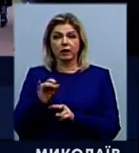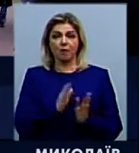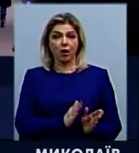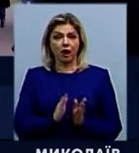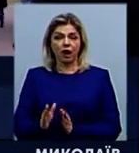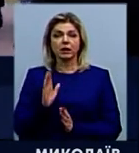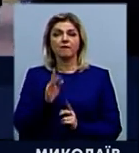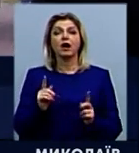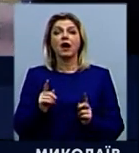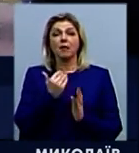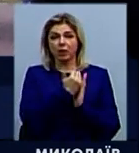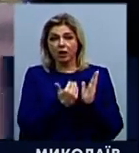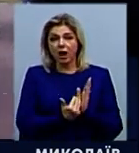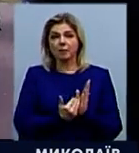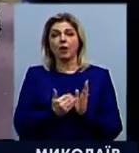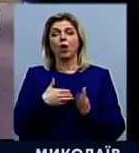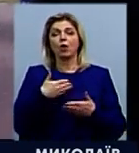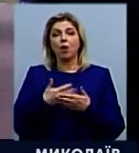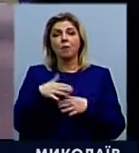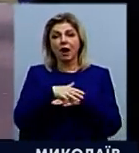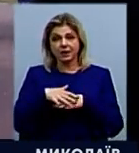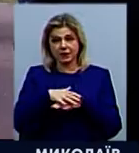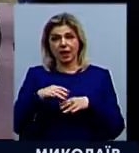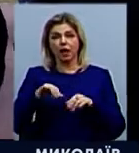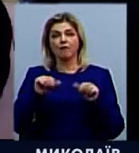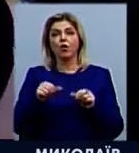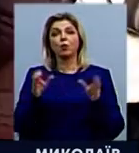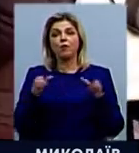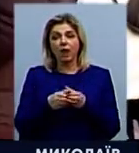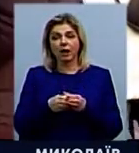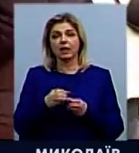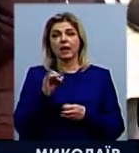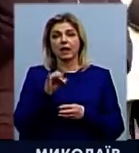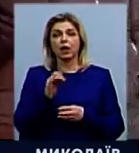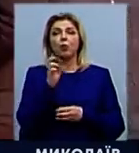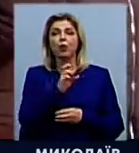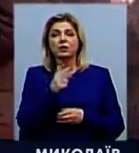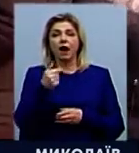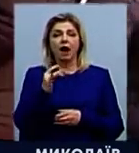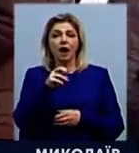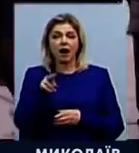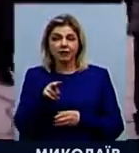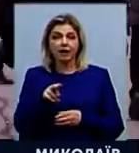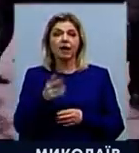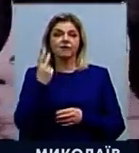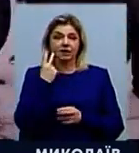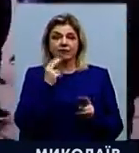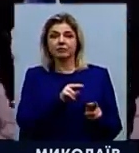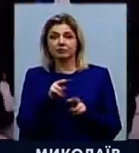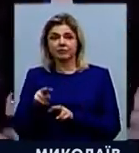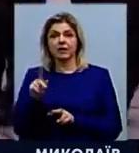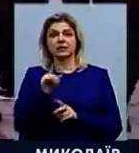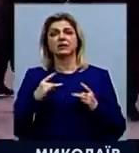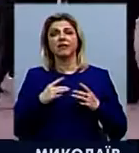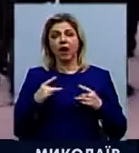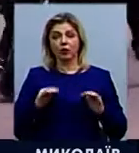рамках громадських формувань. Там Бузький гард завжди патрулює всі там дня заходи на День міста і всі